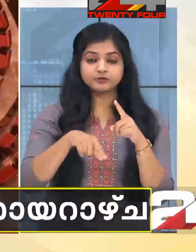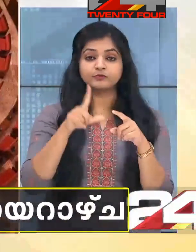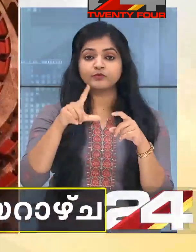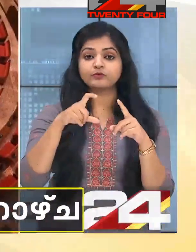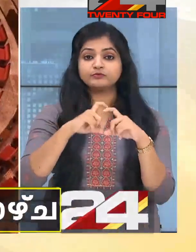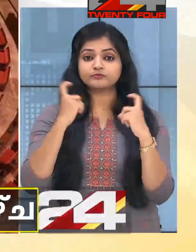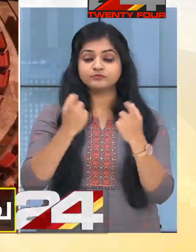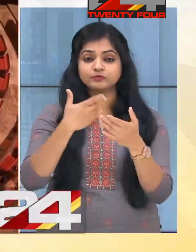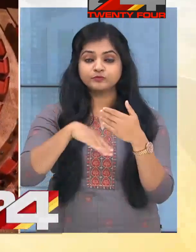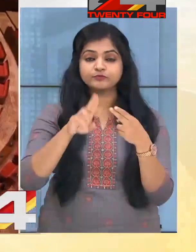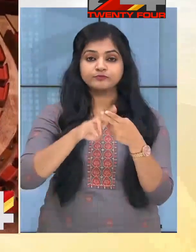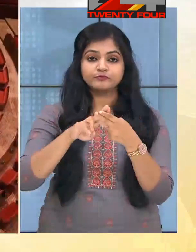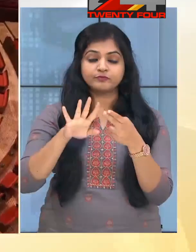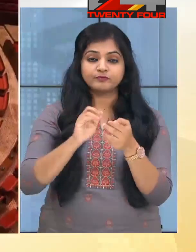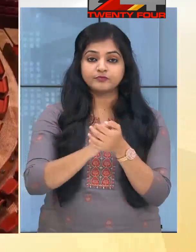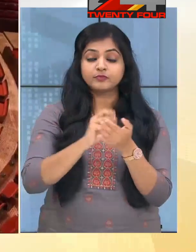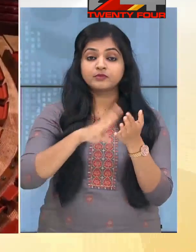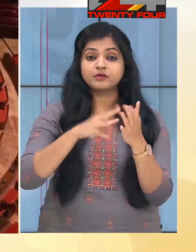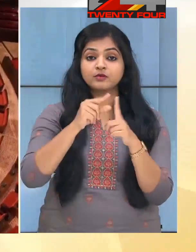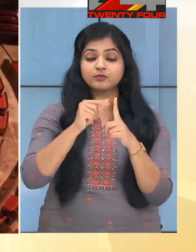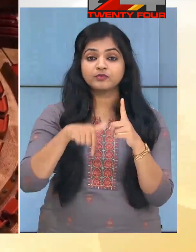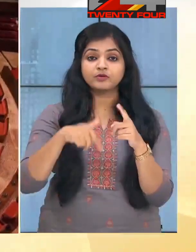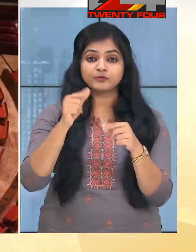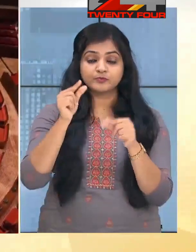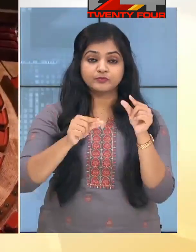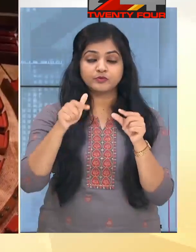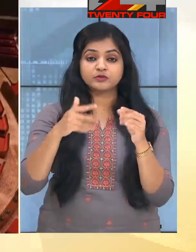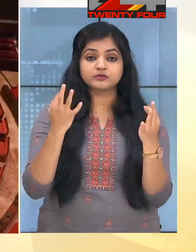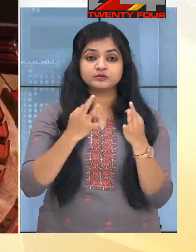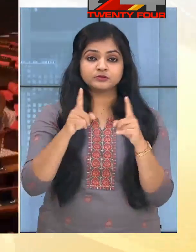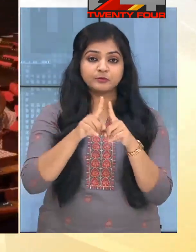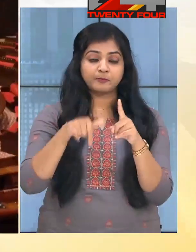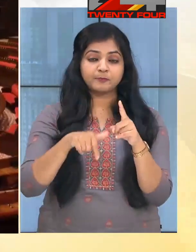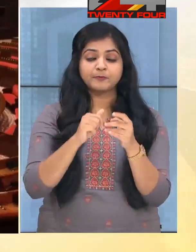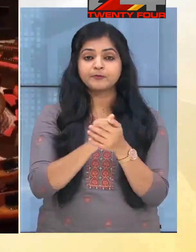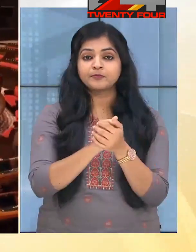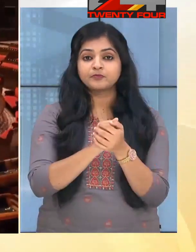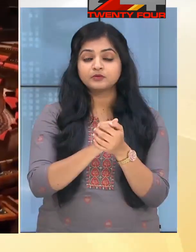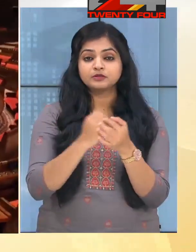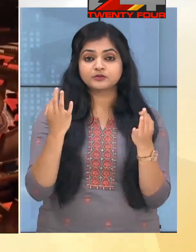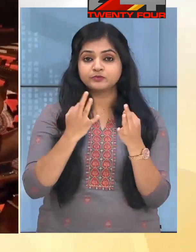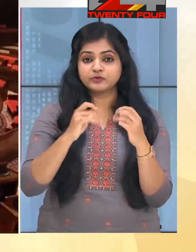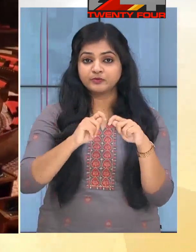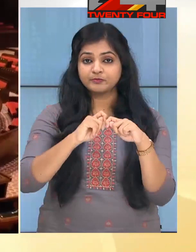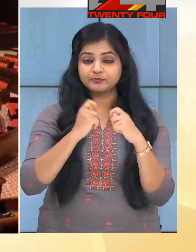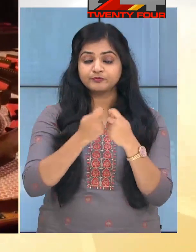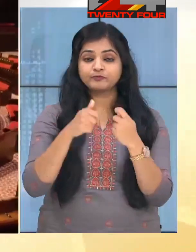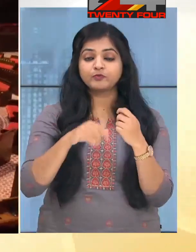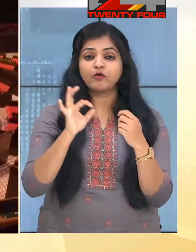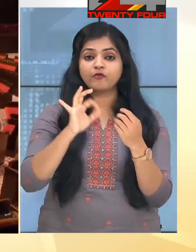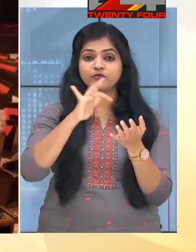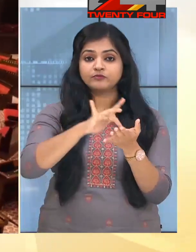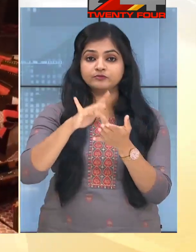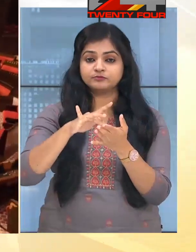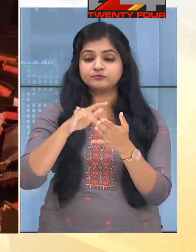ഈ MP മാരടക്കമുള്ളവർക്ക് പ്രധാന ജോലികൾ ചെയ്യുന്നതിന് അത്യാധുനികമായിട്ടുള്ള സംവിധാനത്തോടെ പ്രത്യേകം സജ്ജീകരിച്ചിട്ടുള്ള